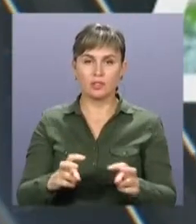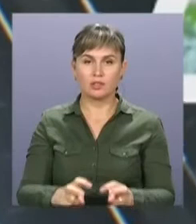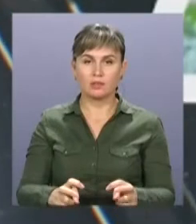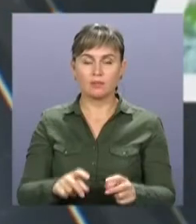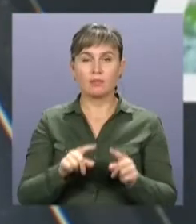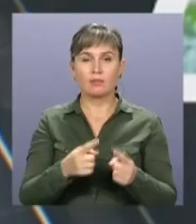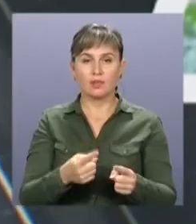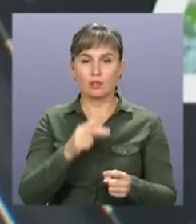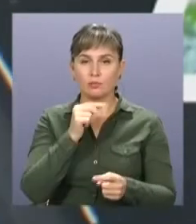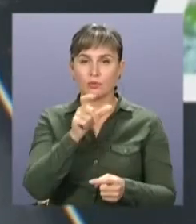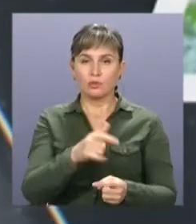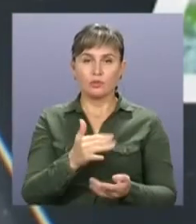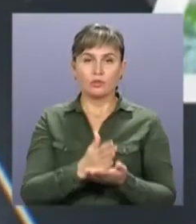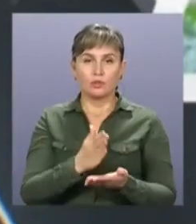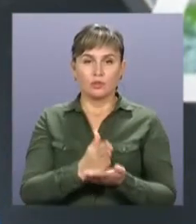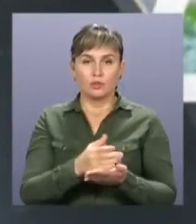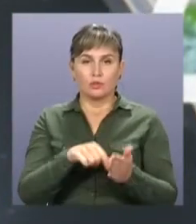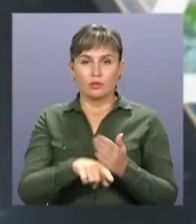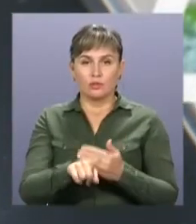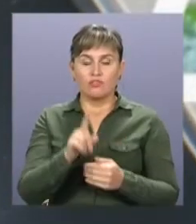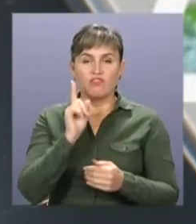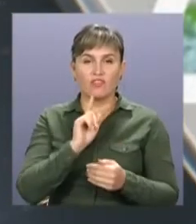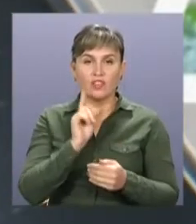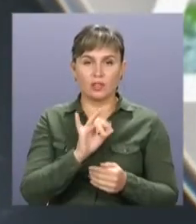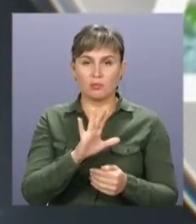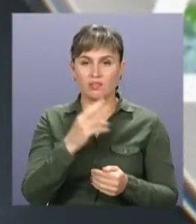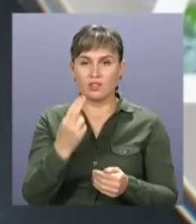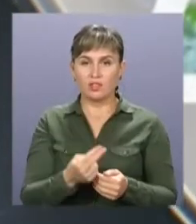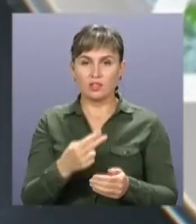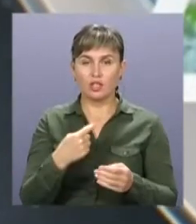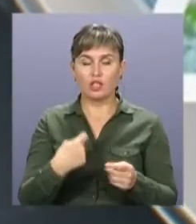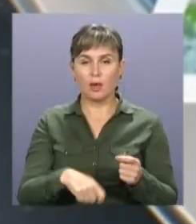Задержанный мужчина сейчас находится в изоляторе временного содержания Жамбылского РОВД.